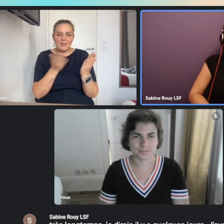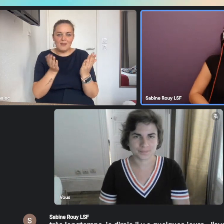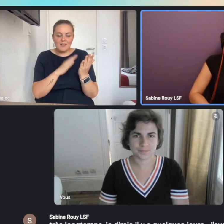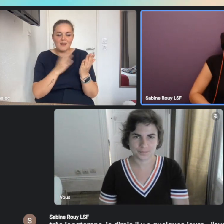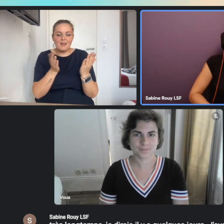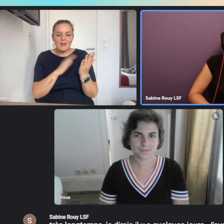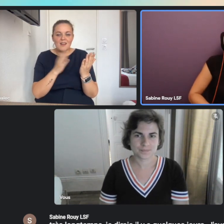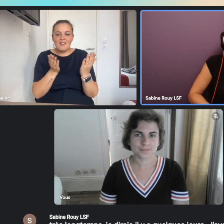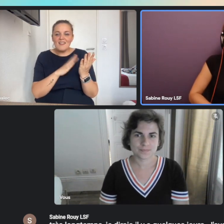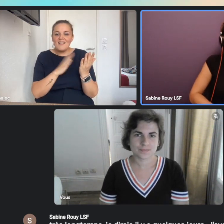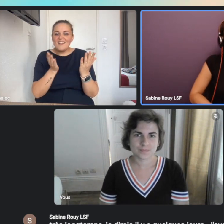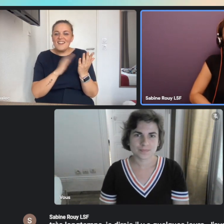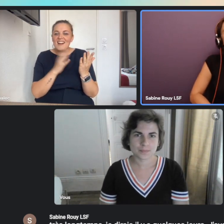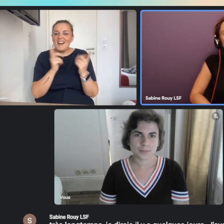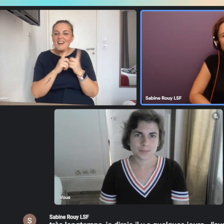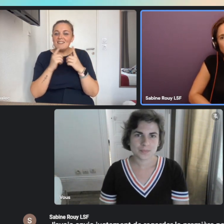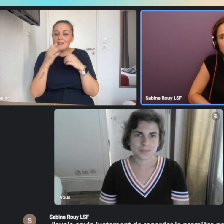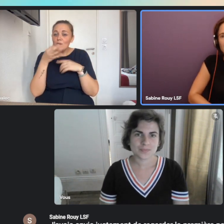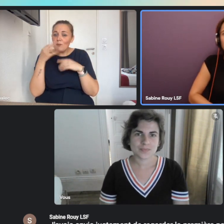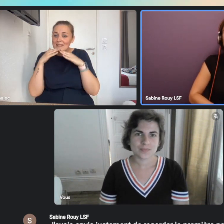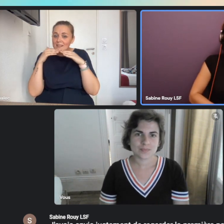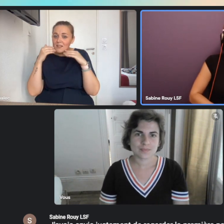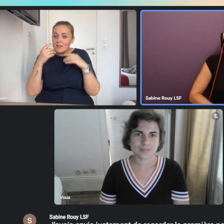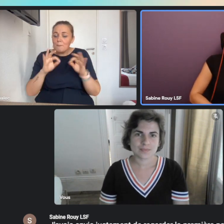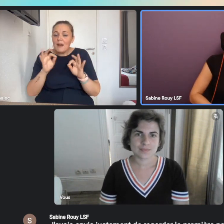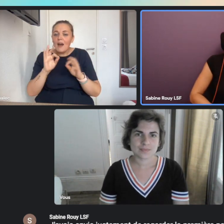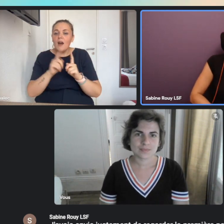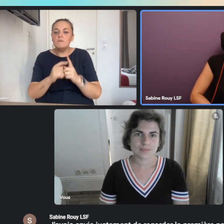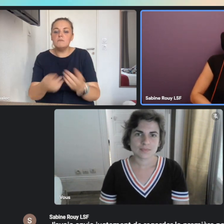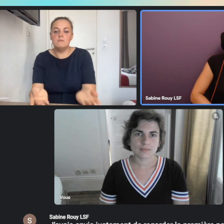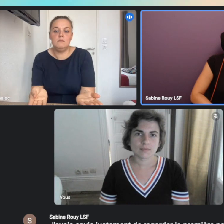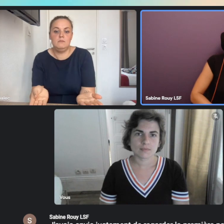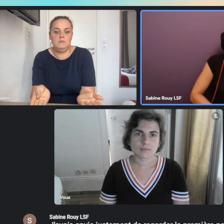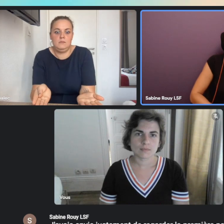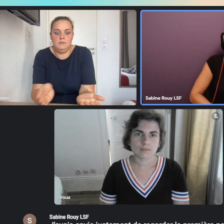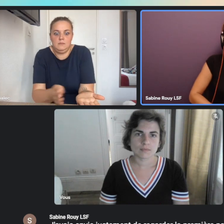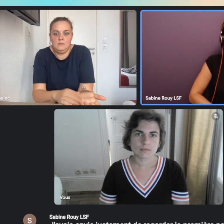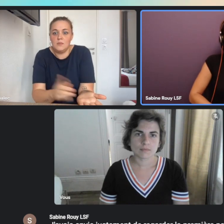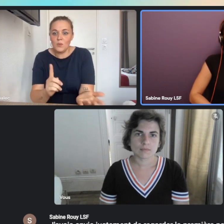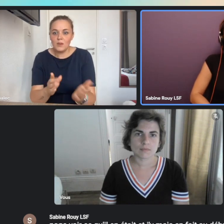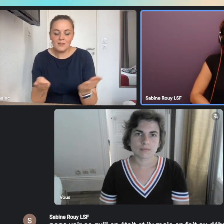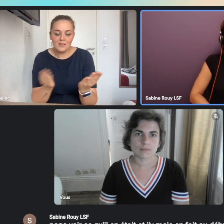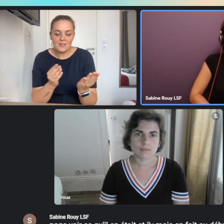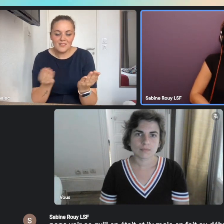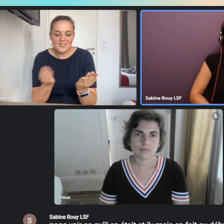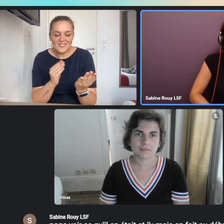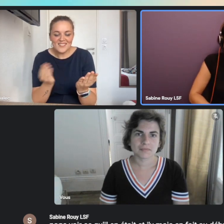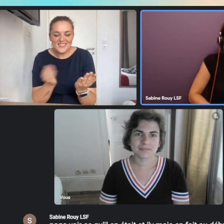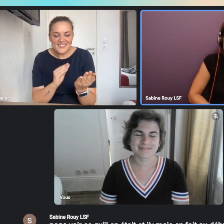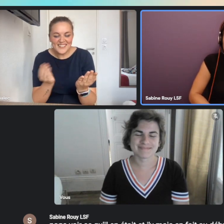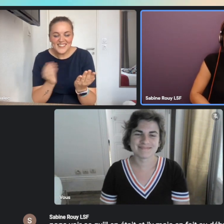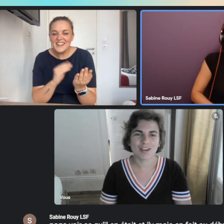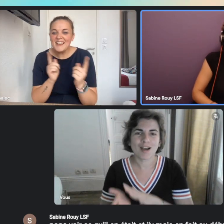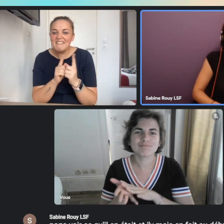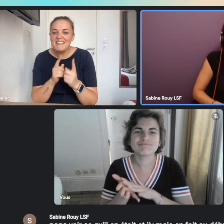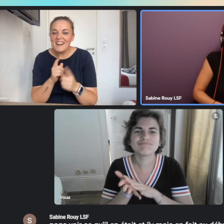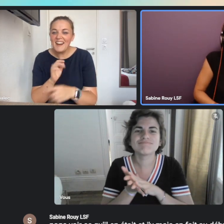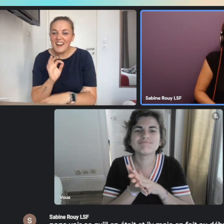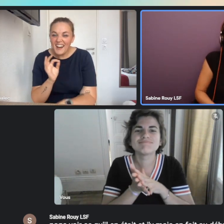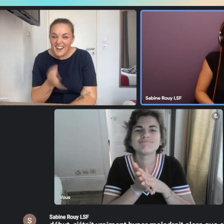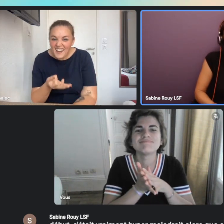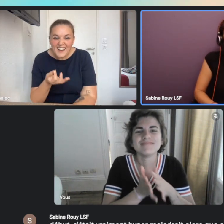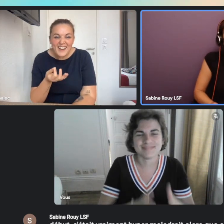que justement, je commençais par recopier des modèles et avec le temps, c'est pas comme voilà, le sourire